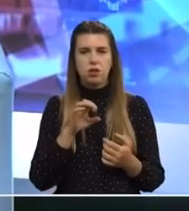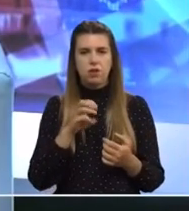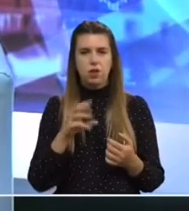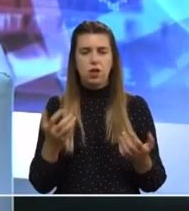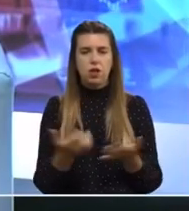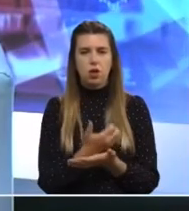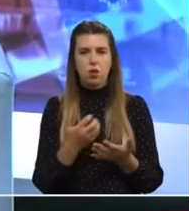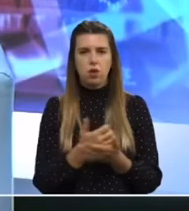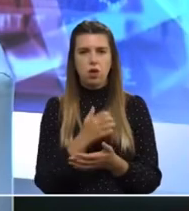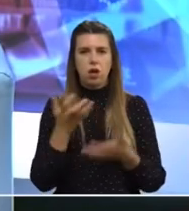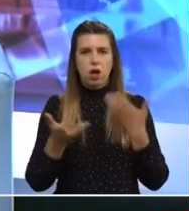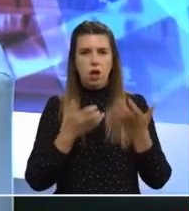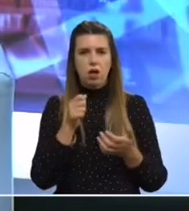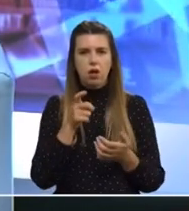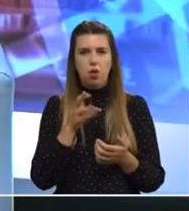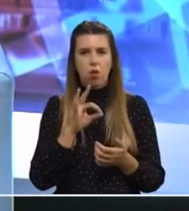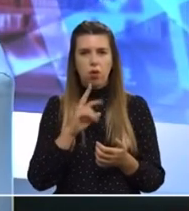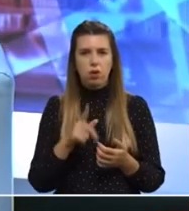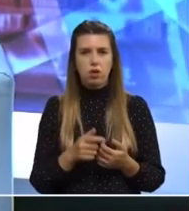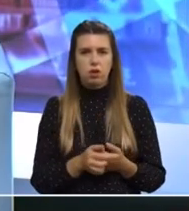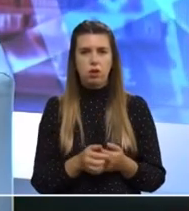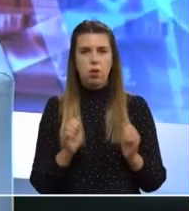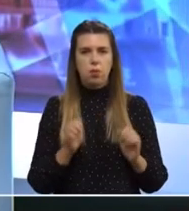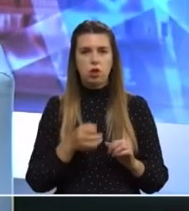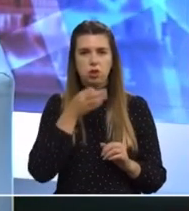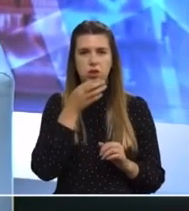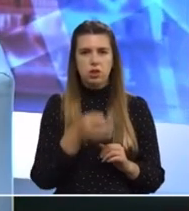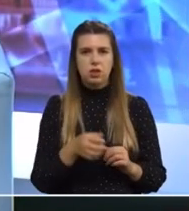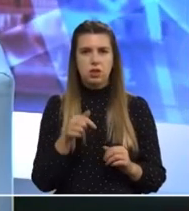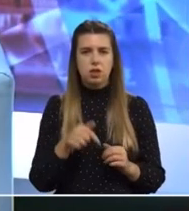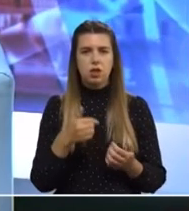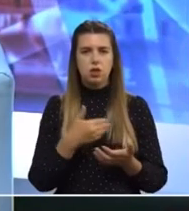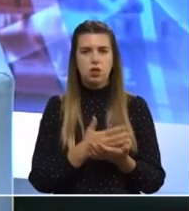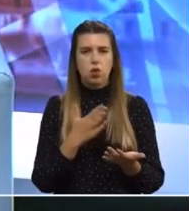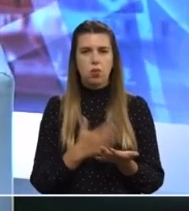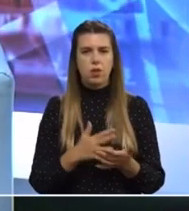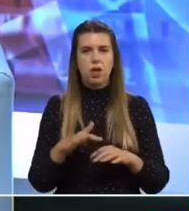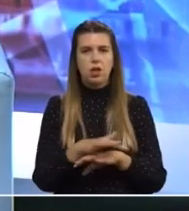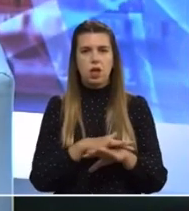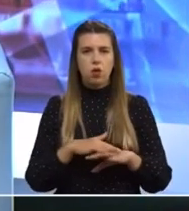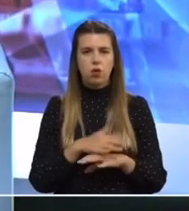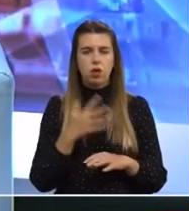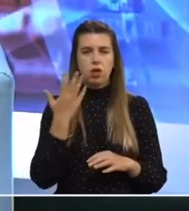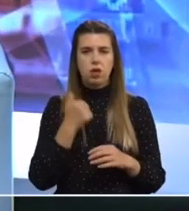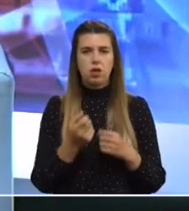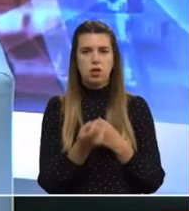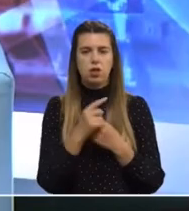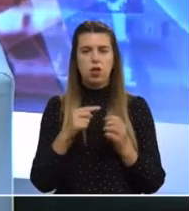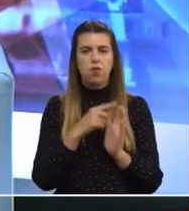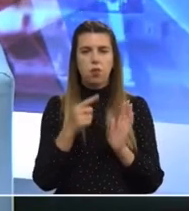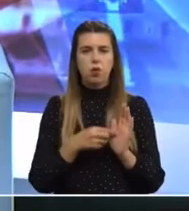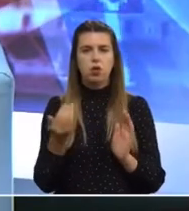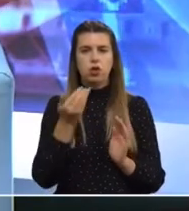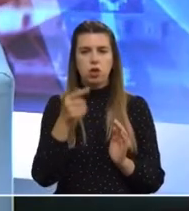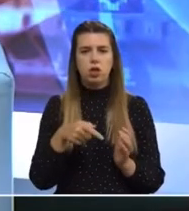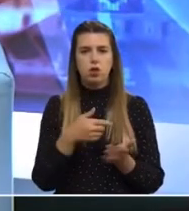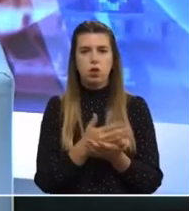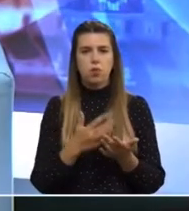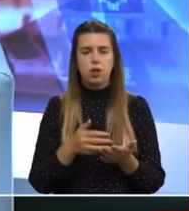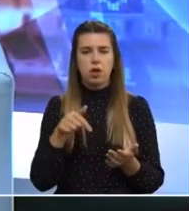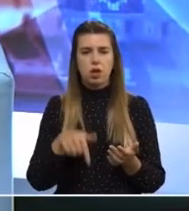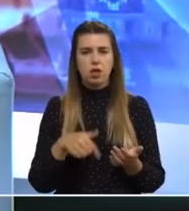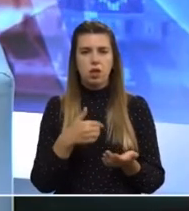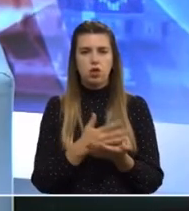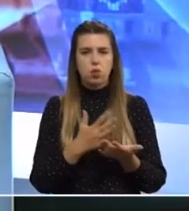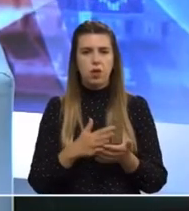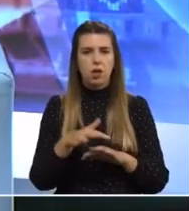частях света их находят археологи. И можно сказать, что это инструмент народный. Когда мне задают вопрос, чей это инструмент, я